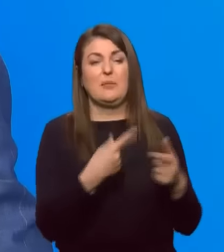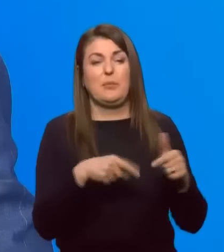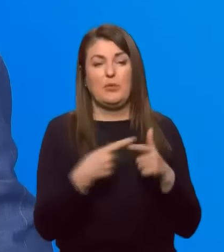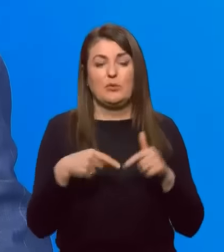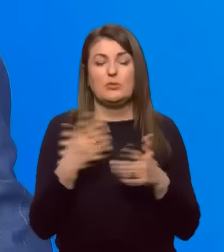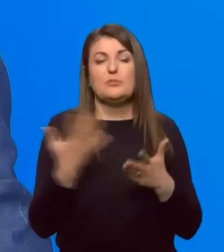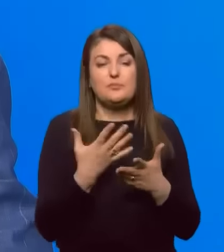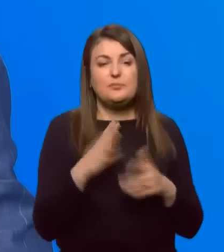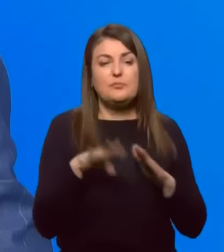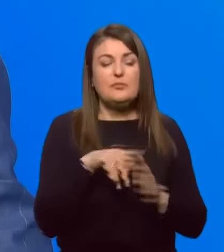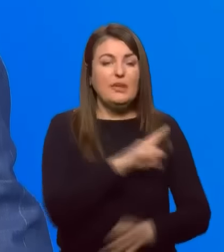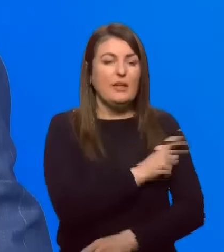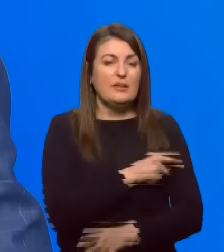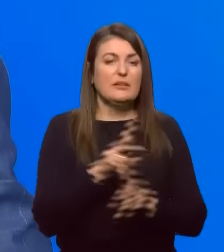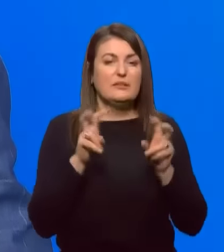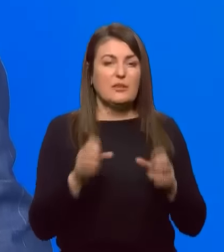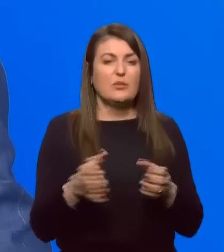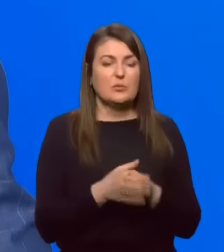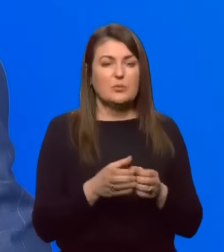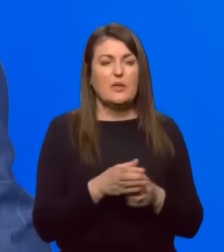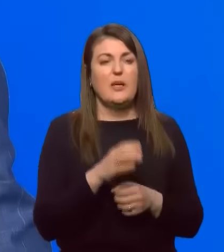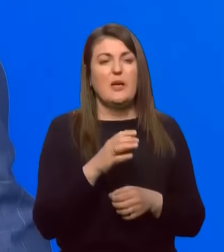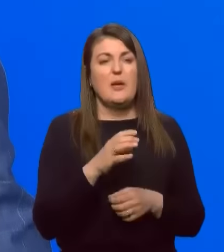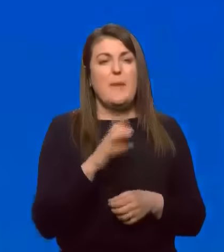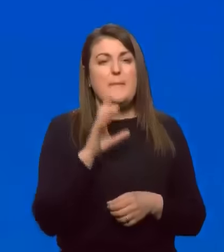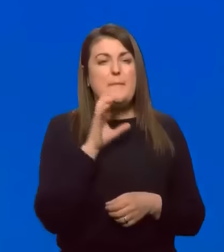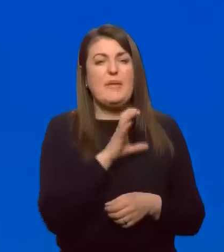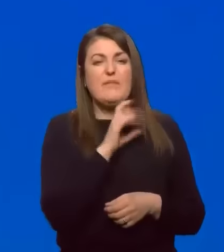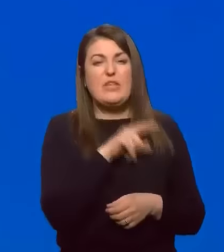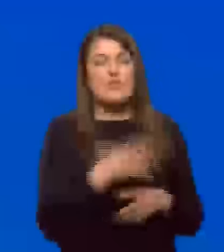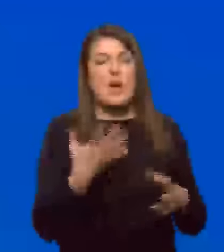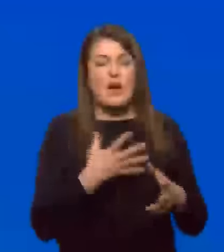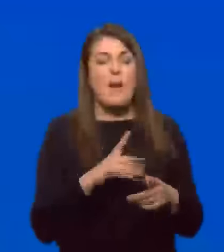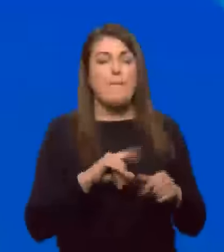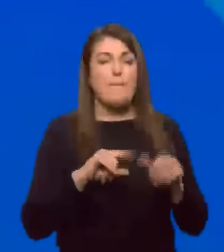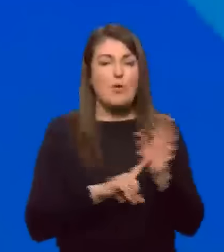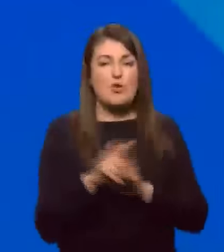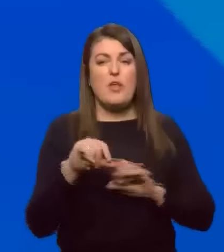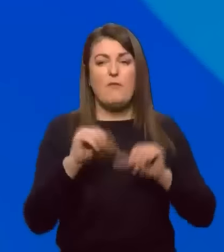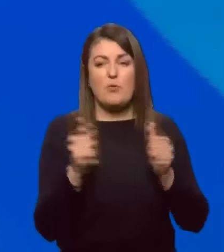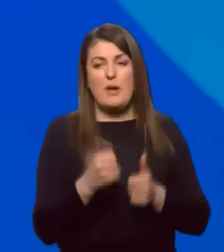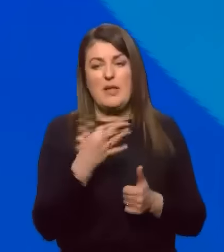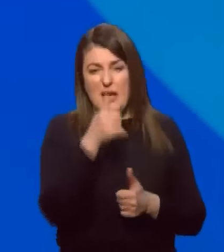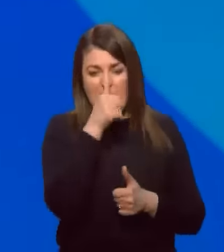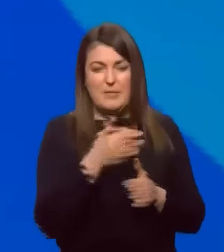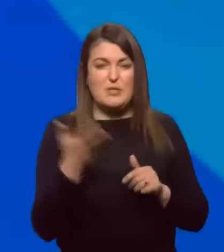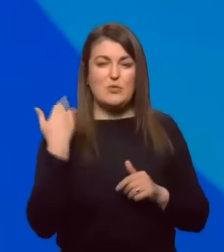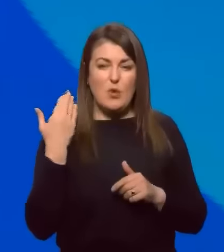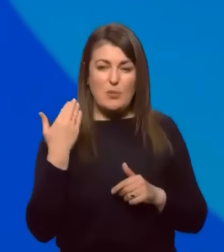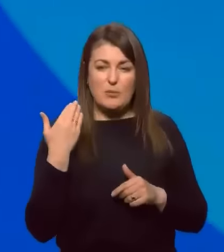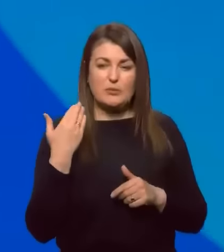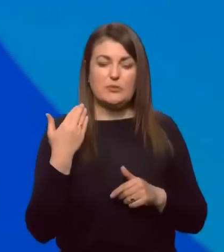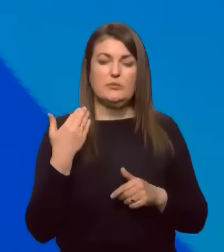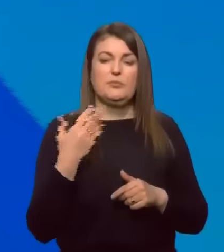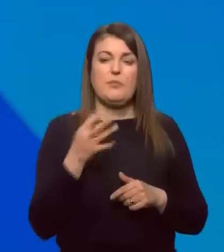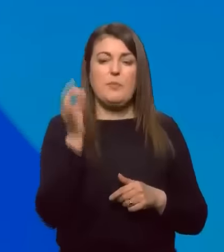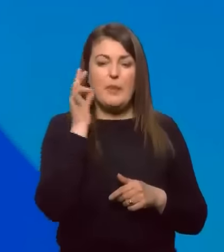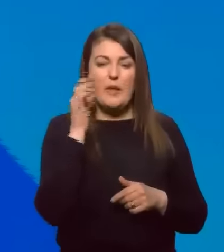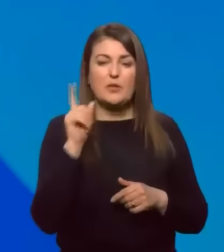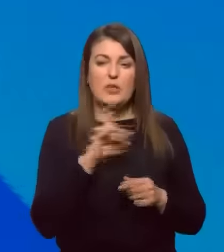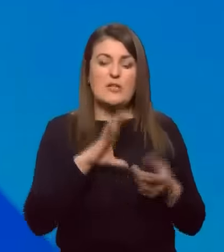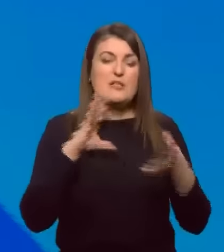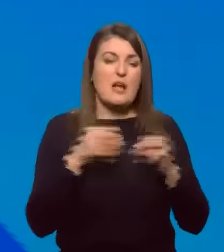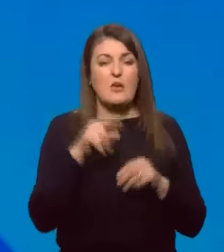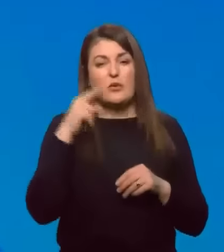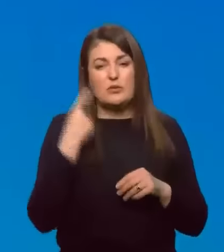підрозділи, які підсилили так звану групу військ «Північ», яка почала формуватися декілька місяців тому. Нагадаю, що